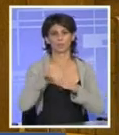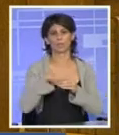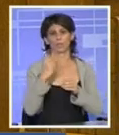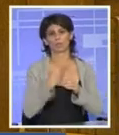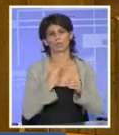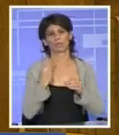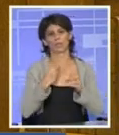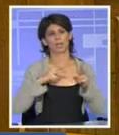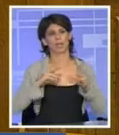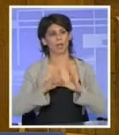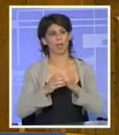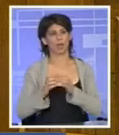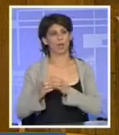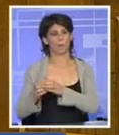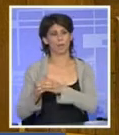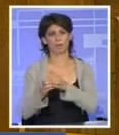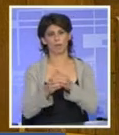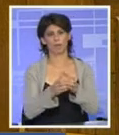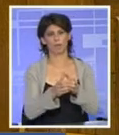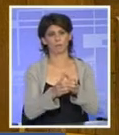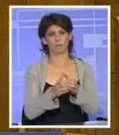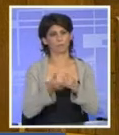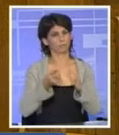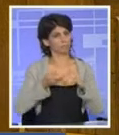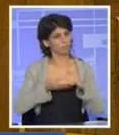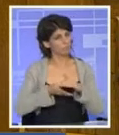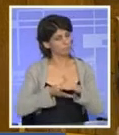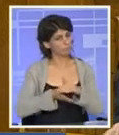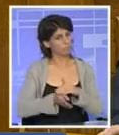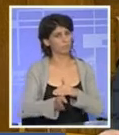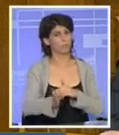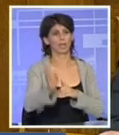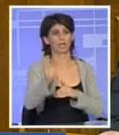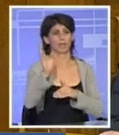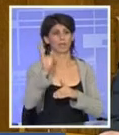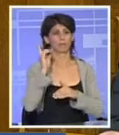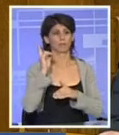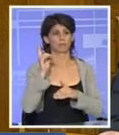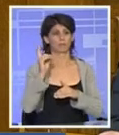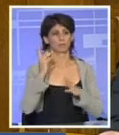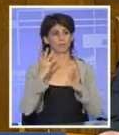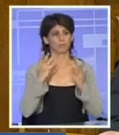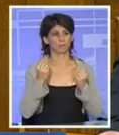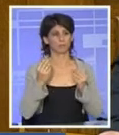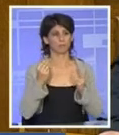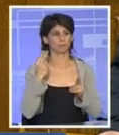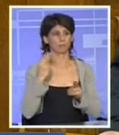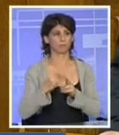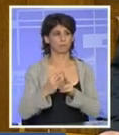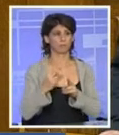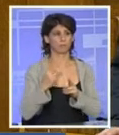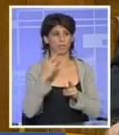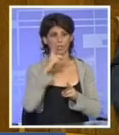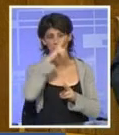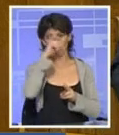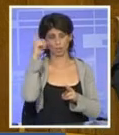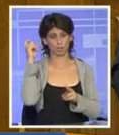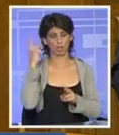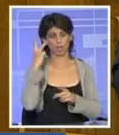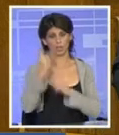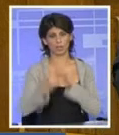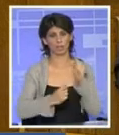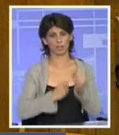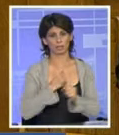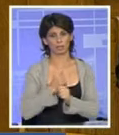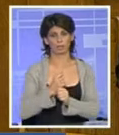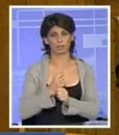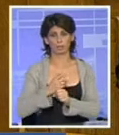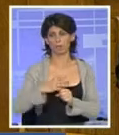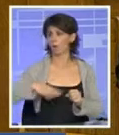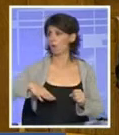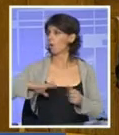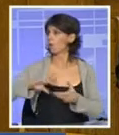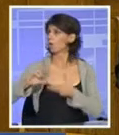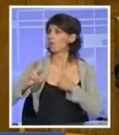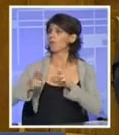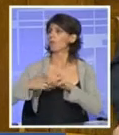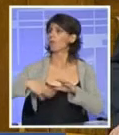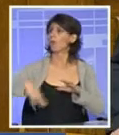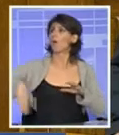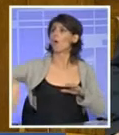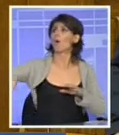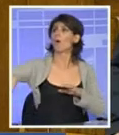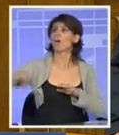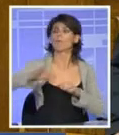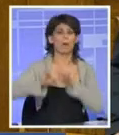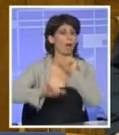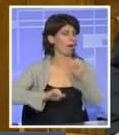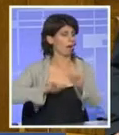κόμματα. Περάσαμε και περνάμε μια εξαιρετικά δύσκολη διετία. Ο κόσμος γύρω μας αλλάζει,